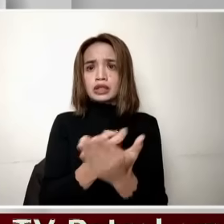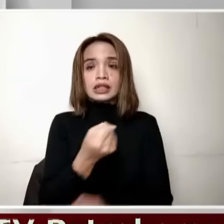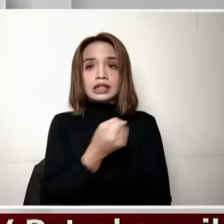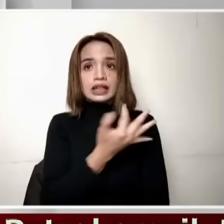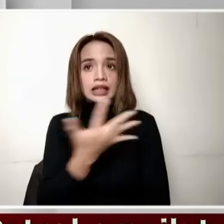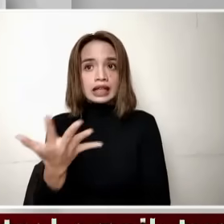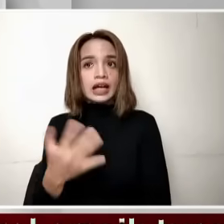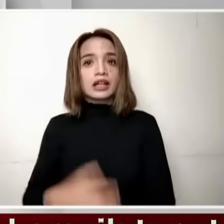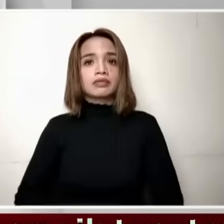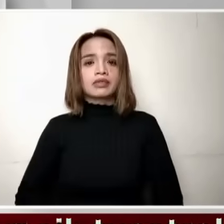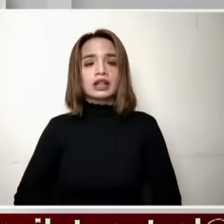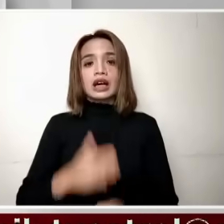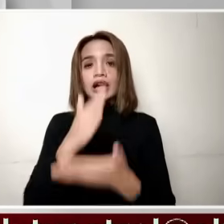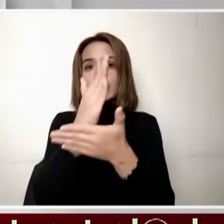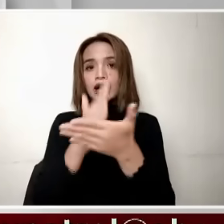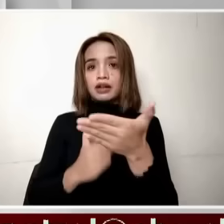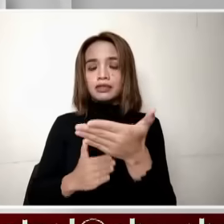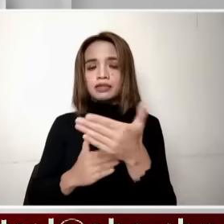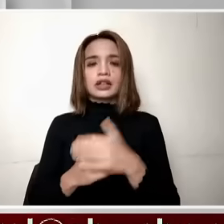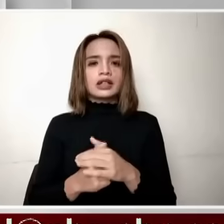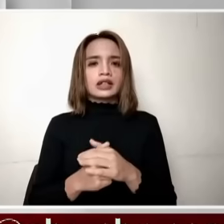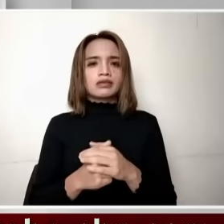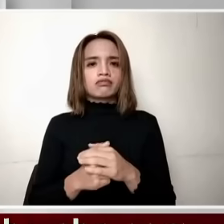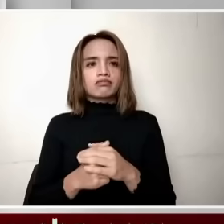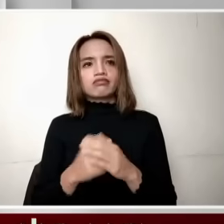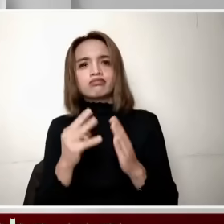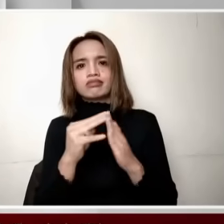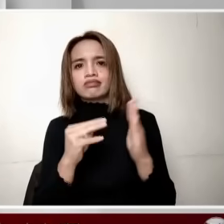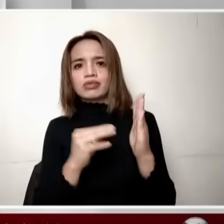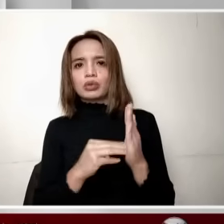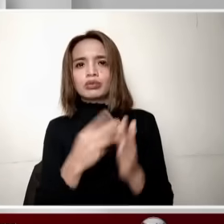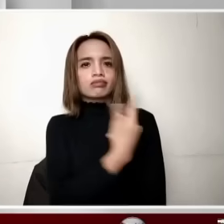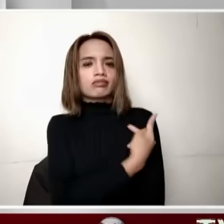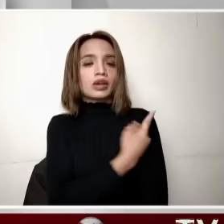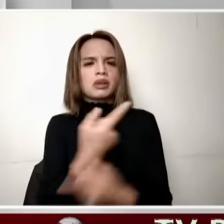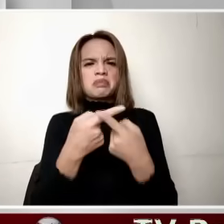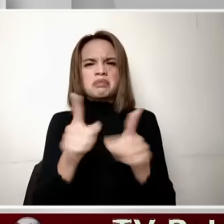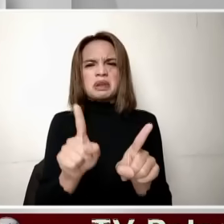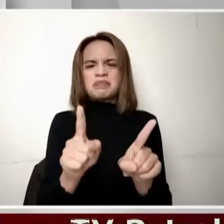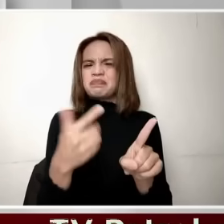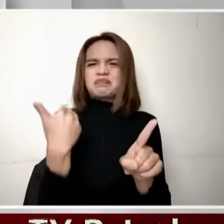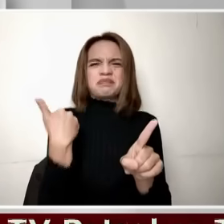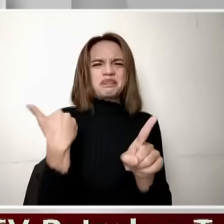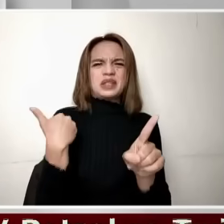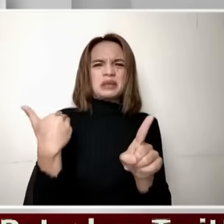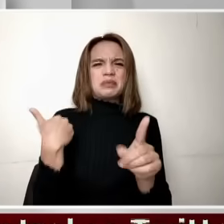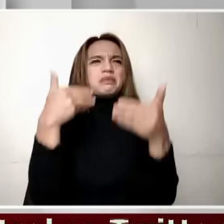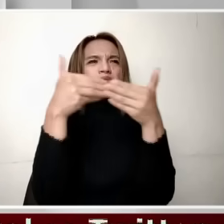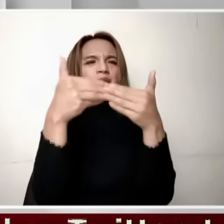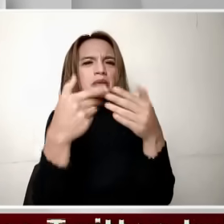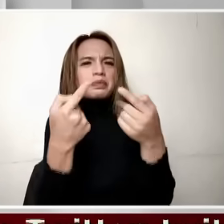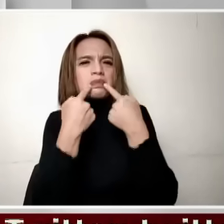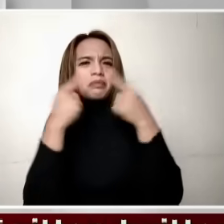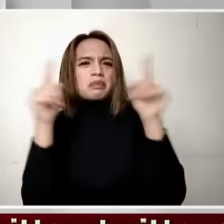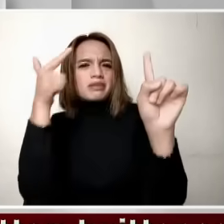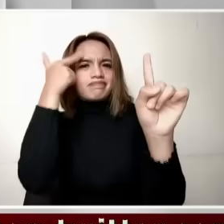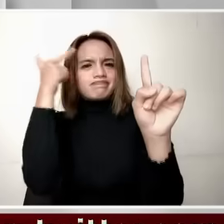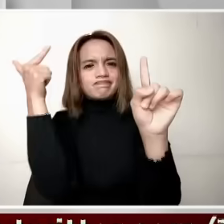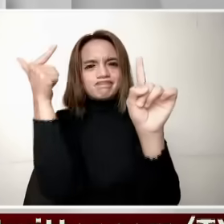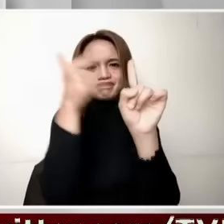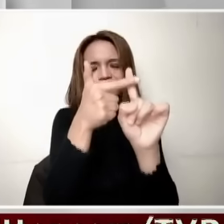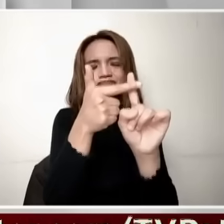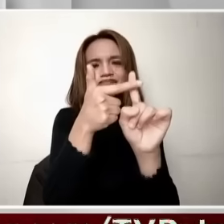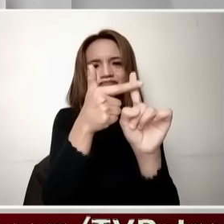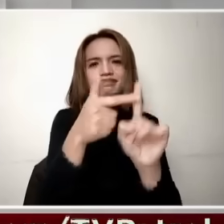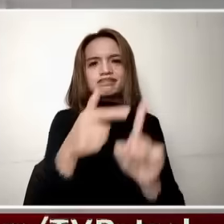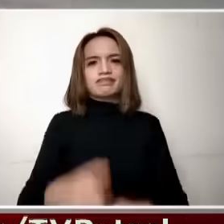higit kalahating milyong doses kada araw. Pero malayo pa ito sa target na makapagbakuna ng 1 milyon hanggang 1.5 milyong